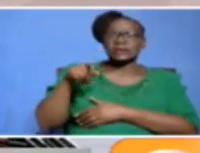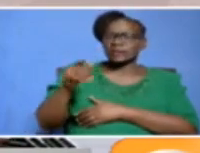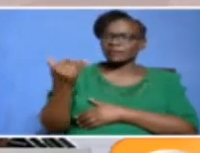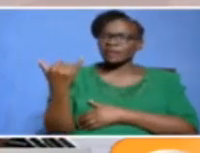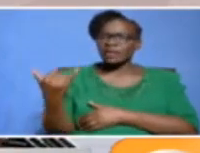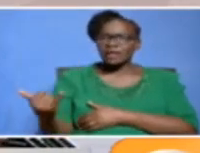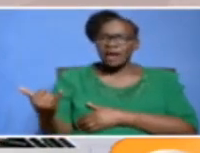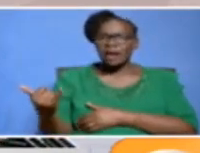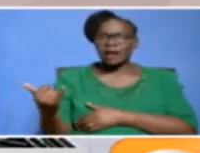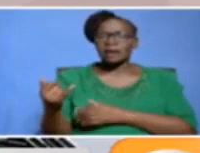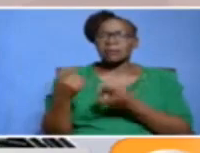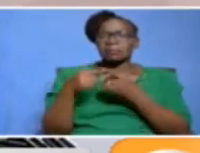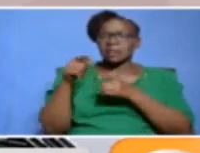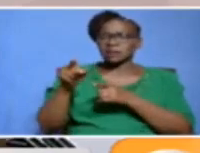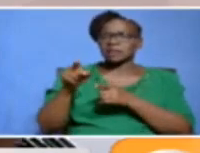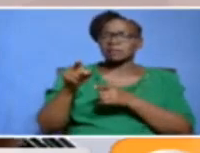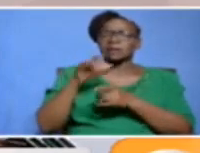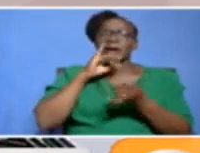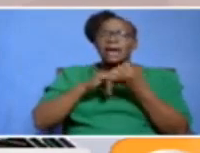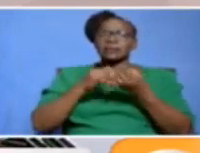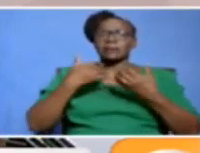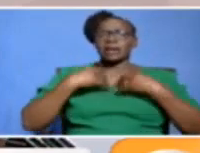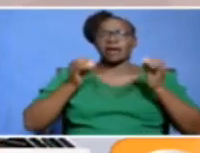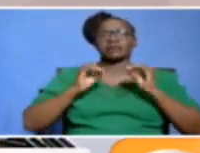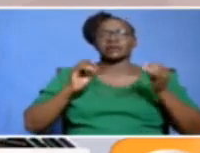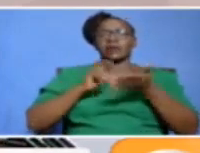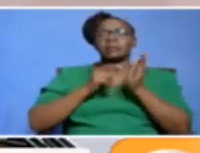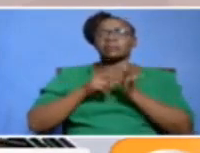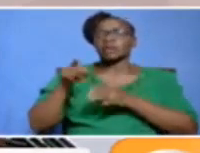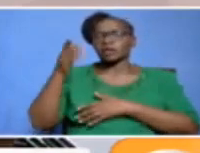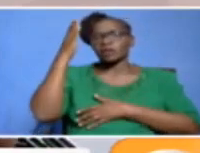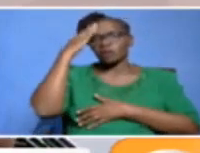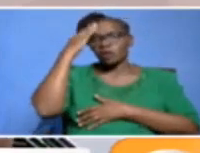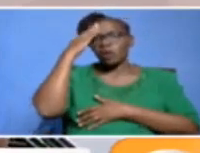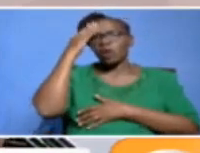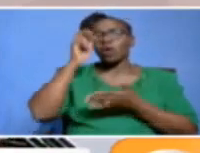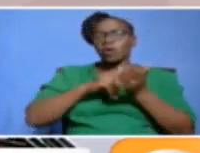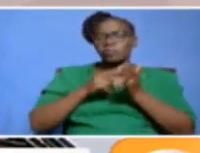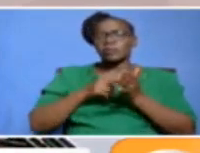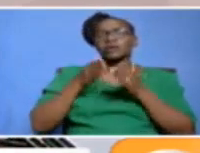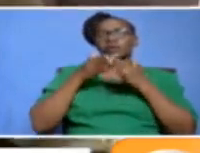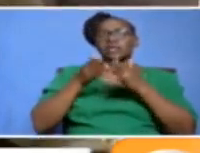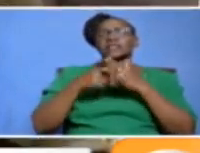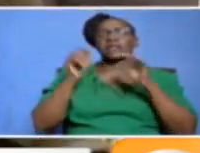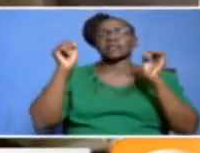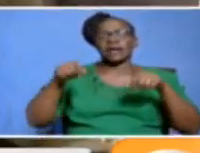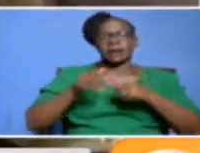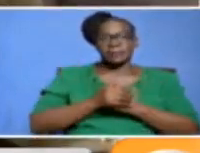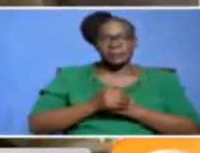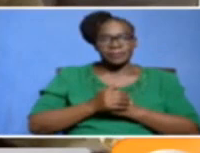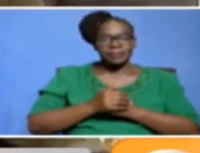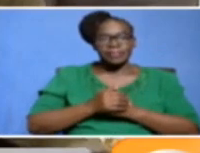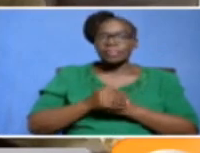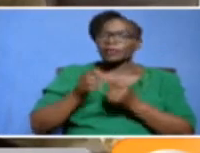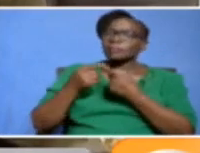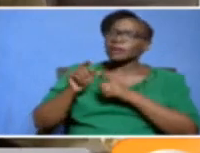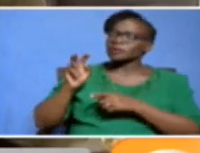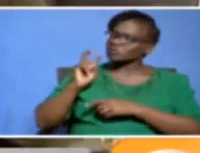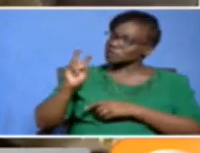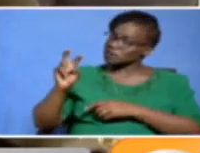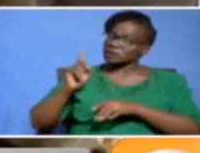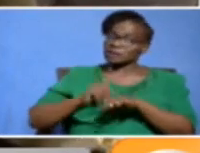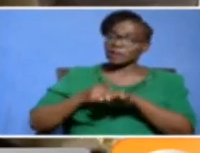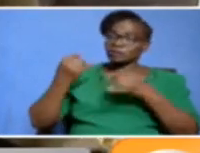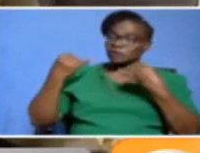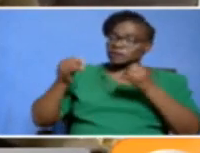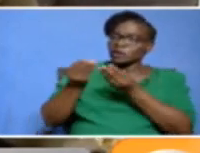bado hajapata mume akamuoa akajua tutakuwa tutazama tutafanya nini. Msafwari anaweka wazi kwamba juhudi zetu za kujaribu kuweza